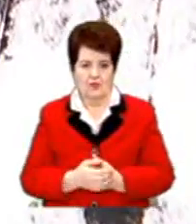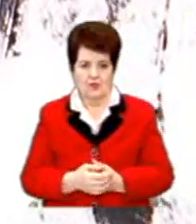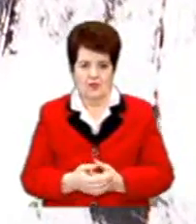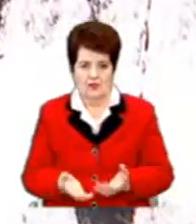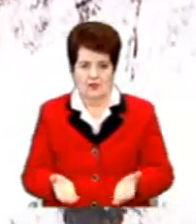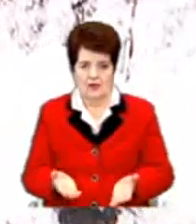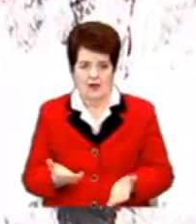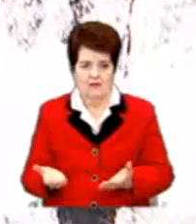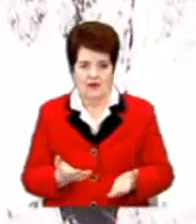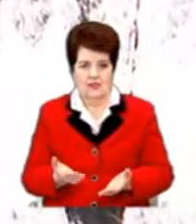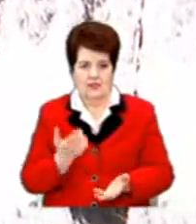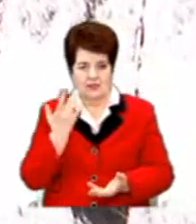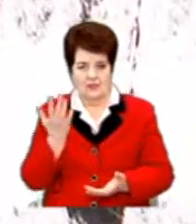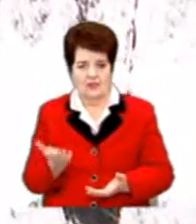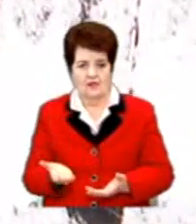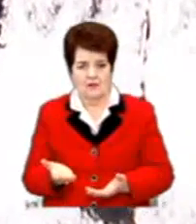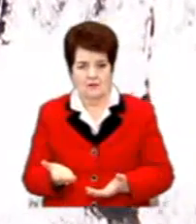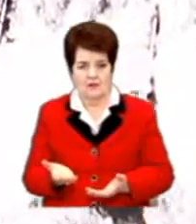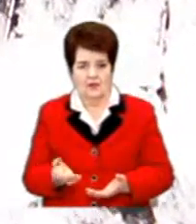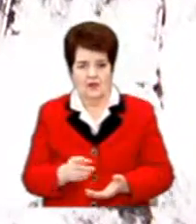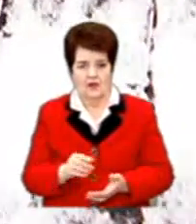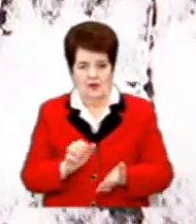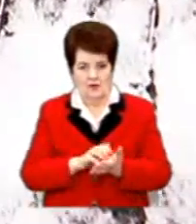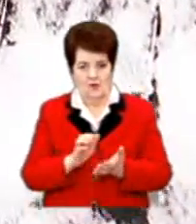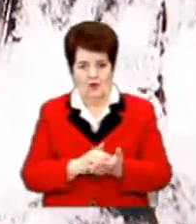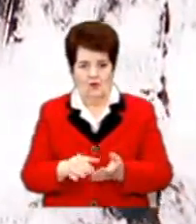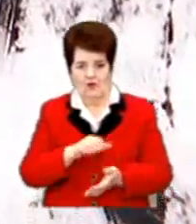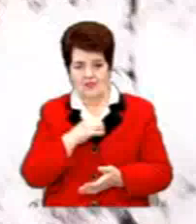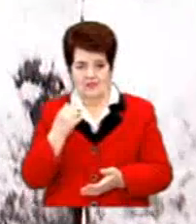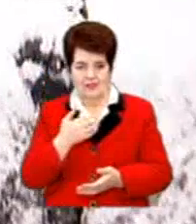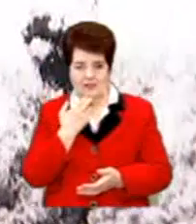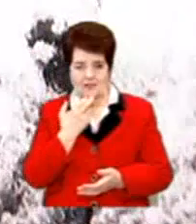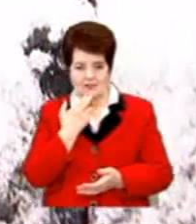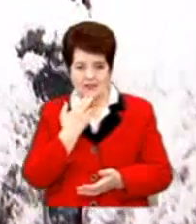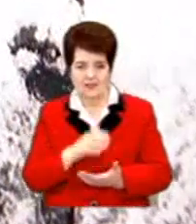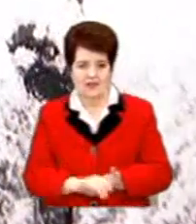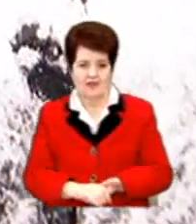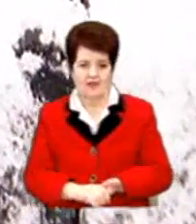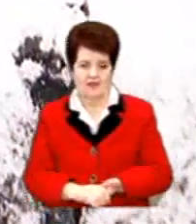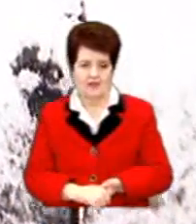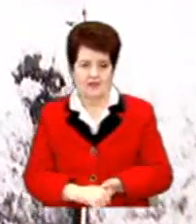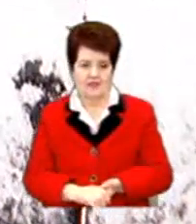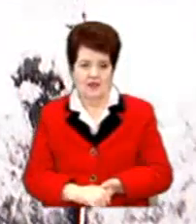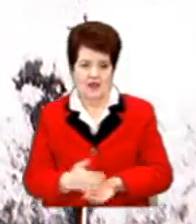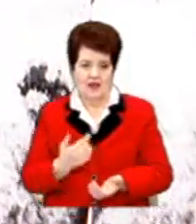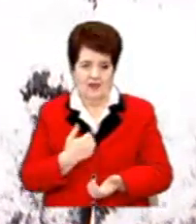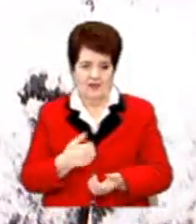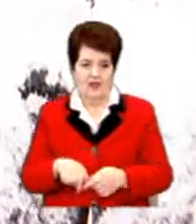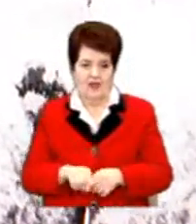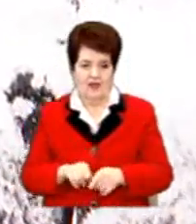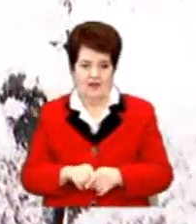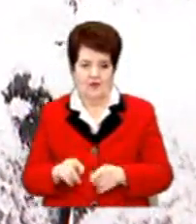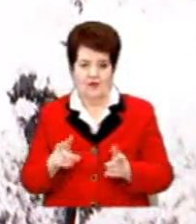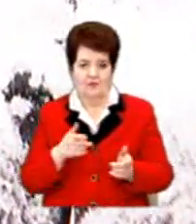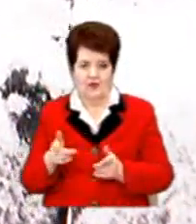să plecăm, vă dați seama, ținând cont de vreme. Porcul l-am tăiat. Iar nu ne-am pregătit, iar nu. Asta este. Așa e la noi, nu se pregătește, la